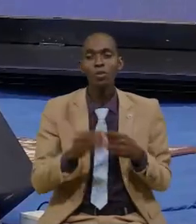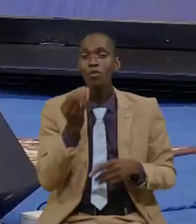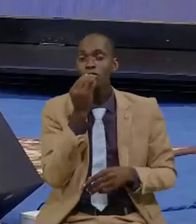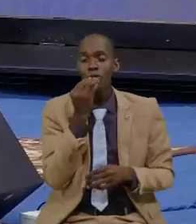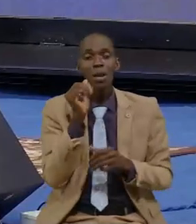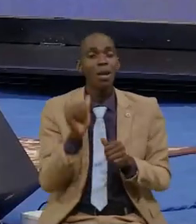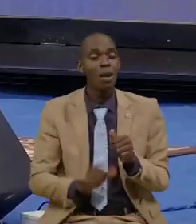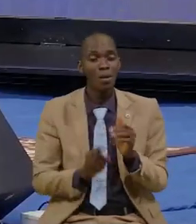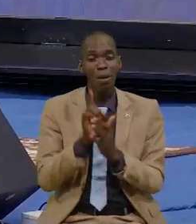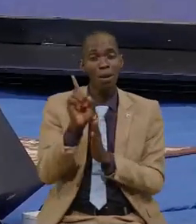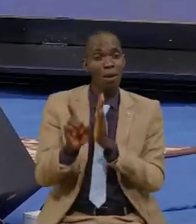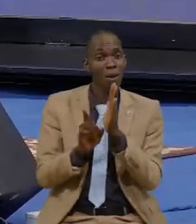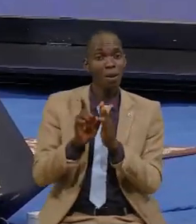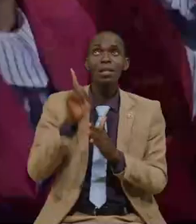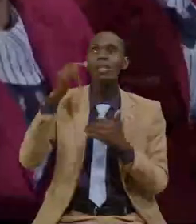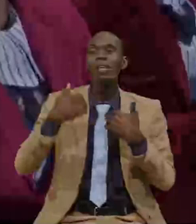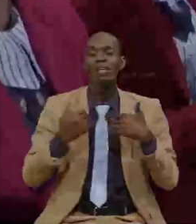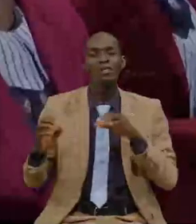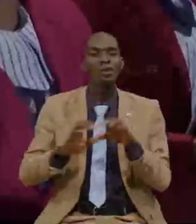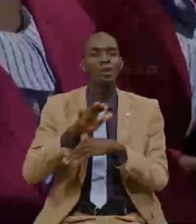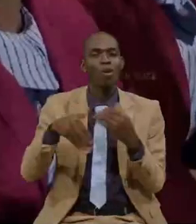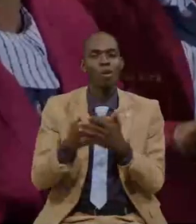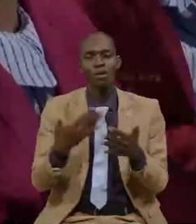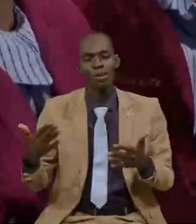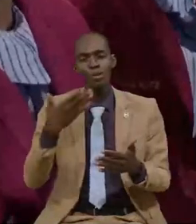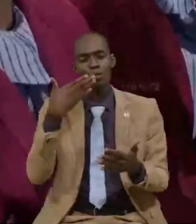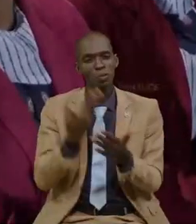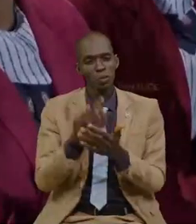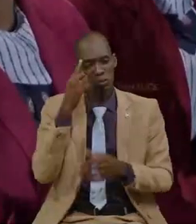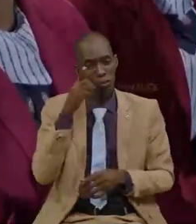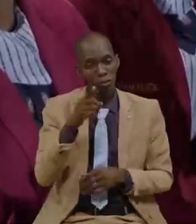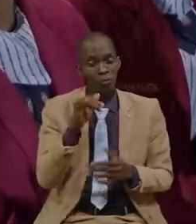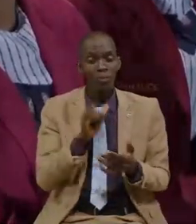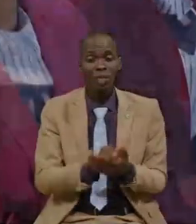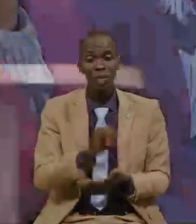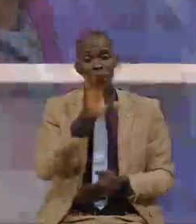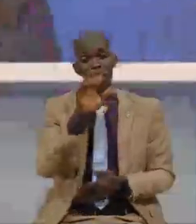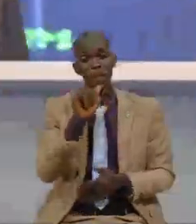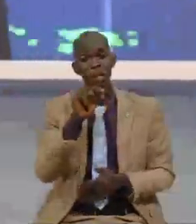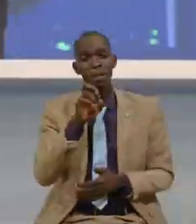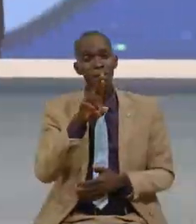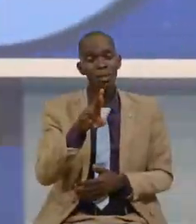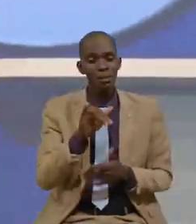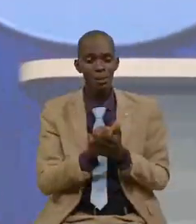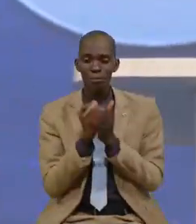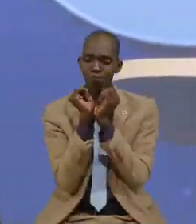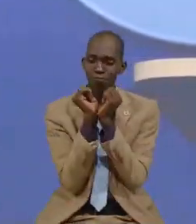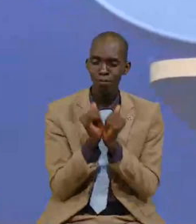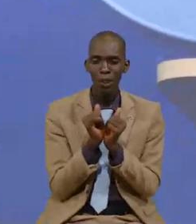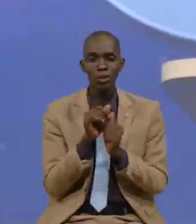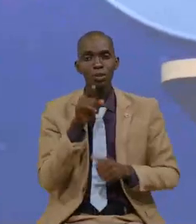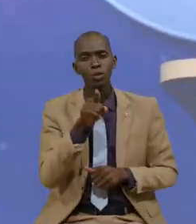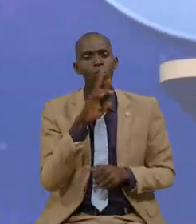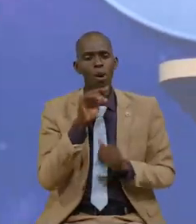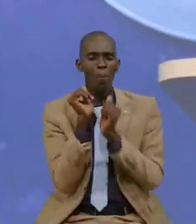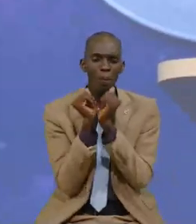qui t'a lié à la nourriture à tout moment, Christ maintenant fait tout à merveille dans ta vie. Le cancer là, qui t'a lié,